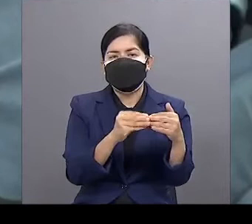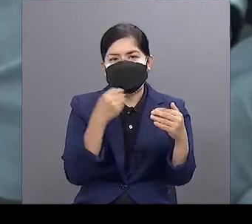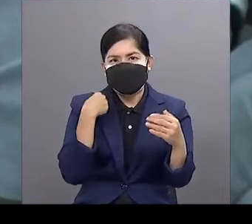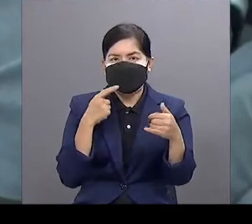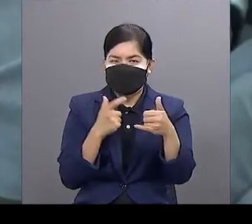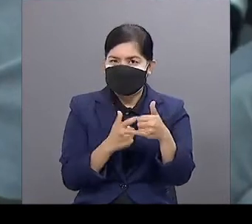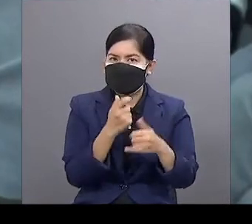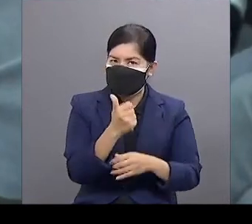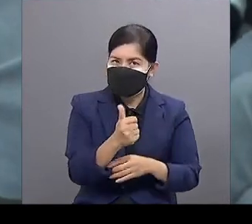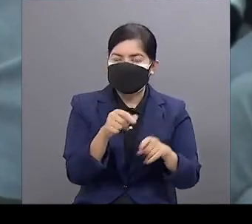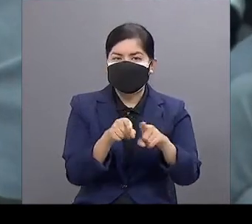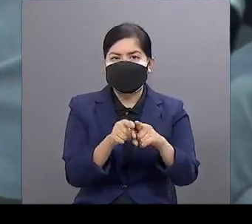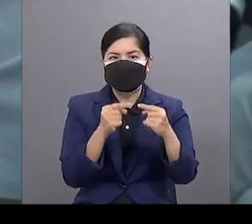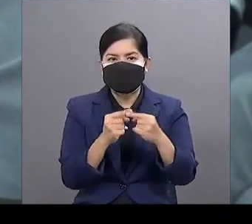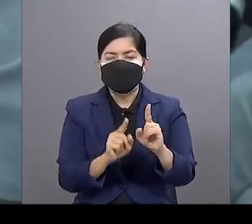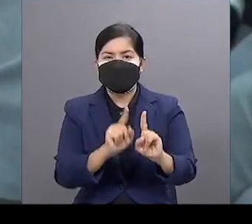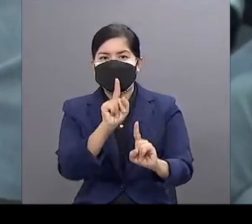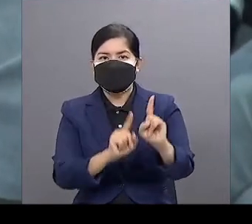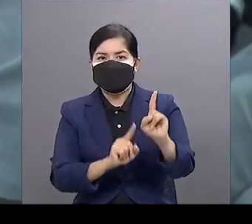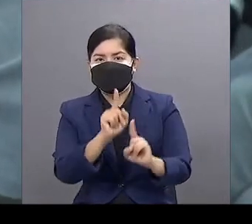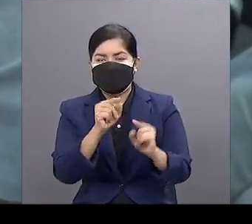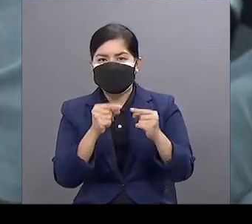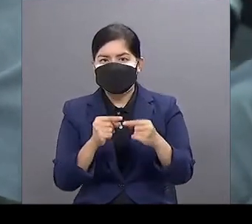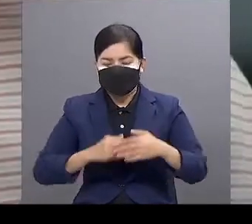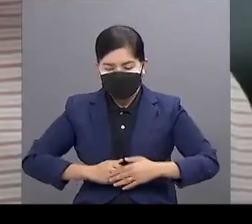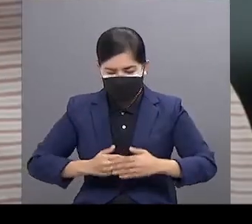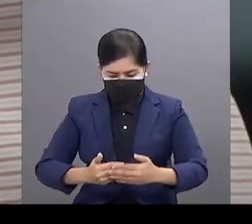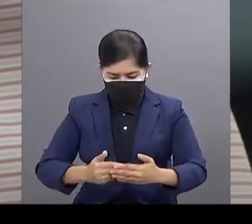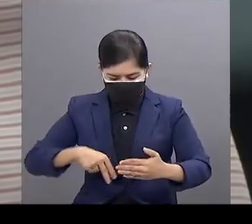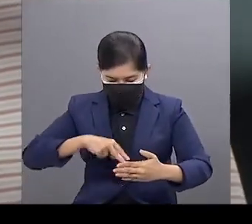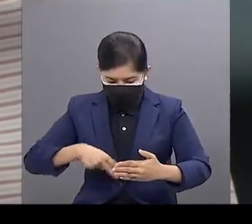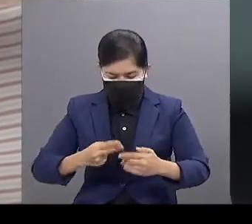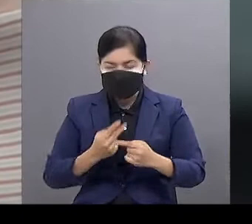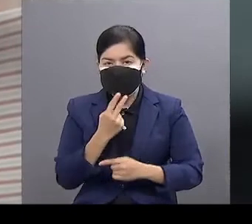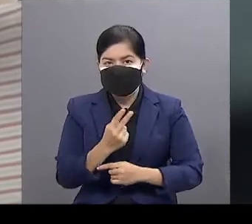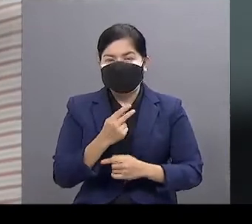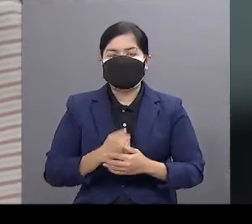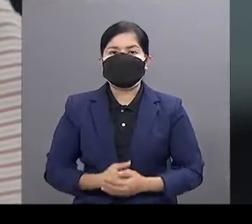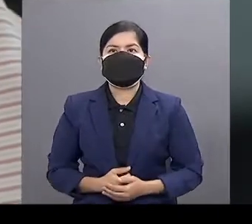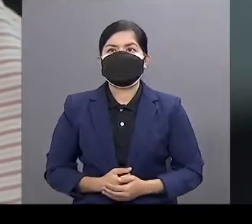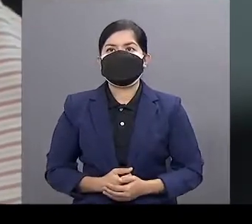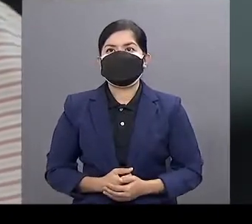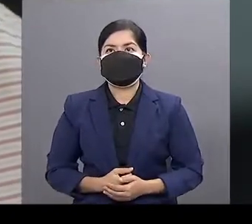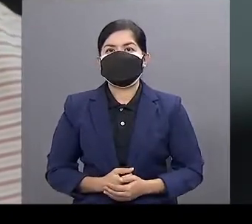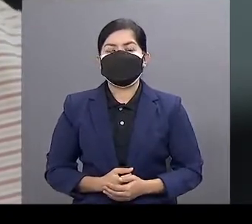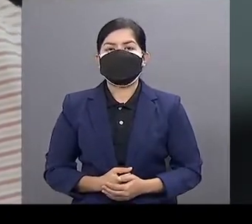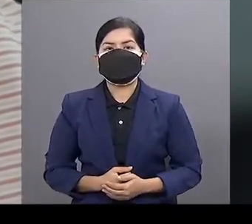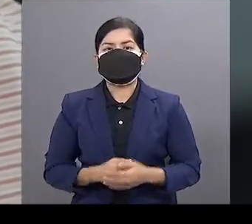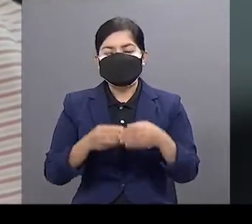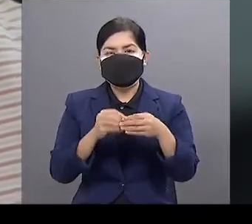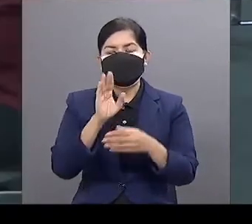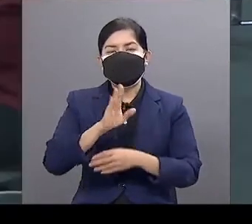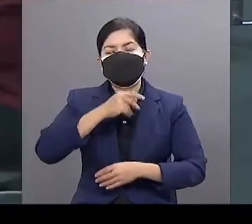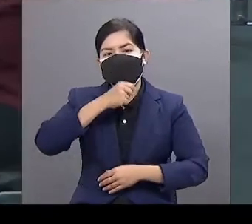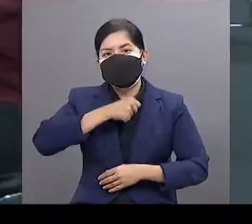สุขภาพและประเมินสุขภาพทารกในครรภ์ก่อนเข้ารับการฉีดวัคซีนครับในขณะที่ผู้สูงอายุและประชาชน 7